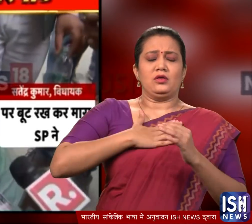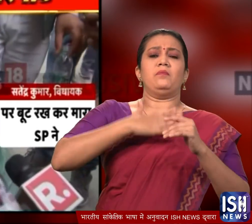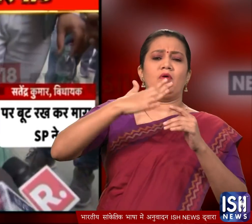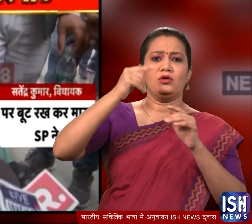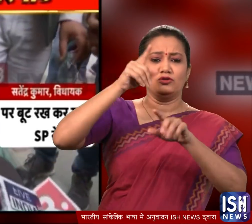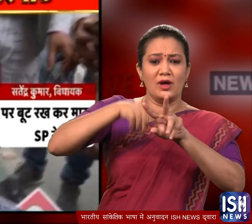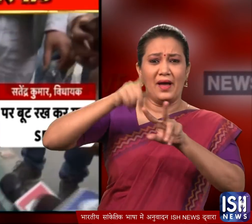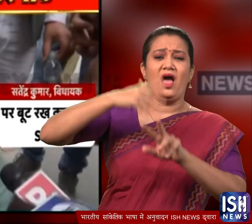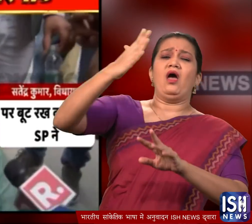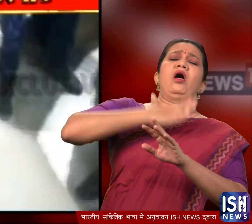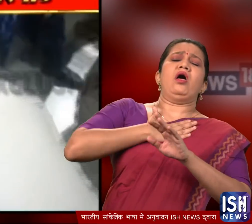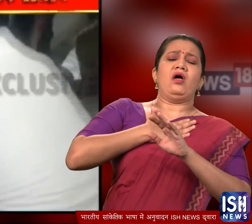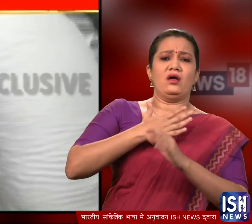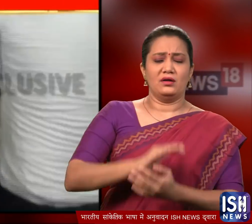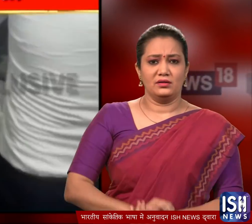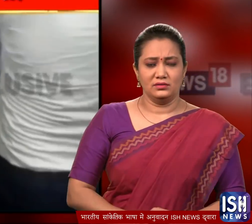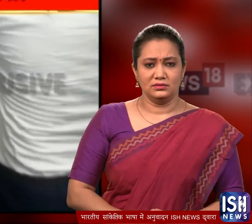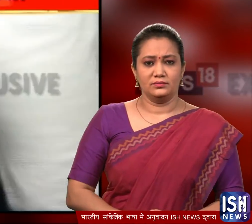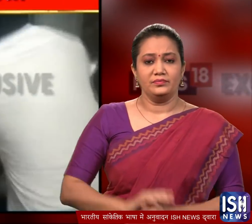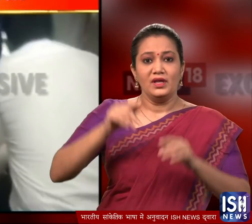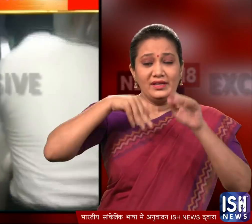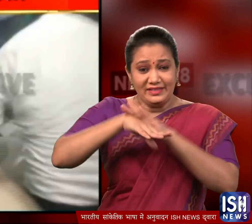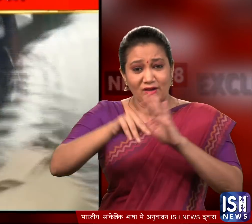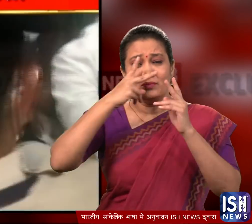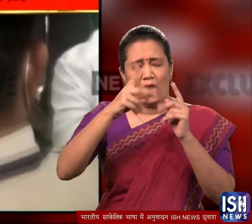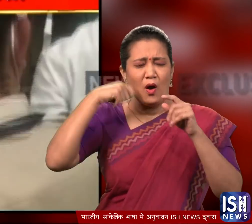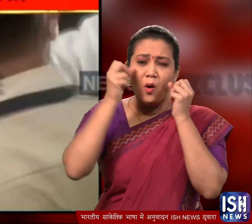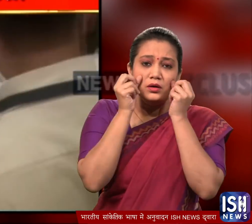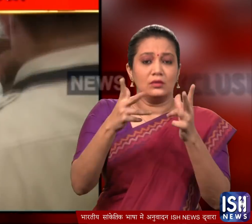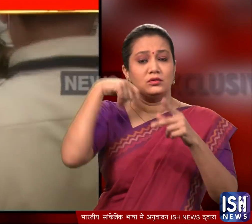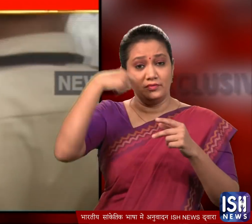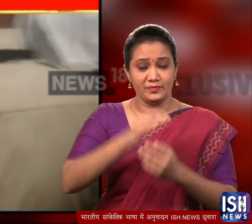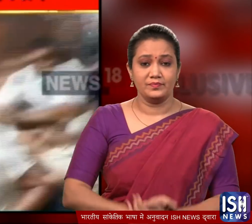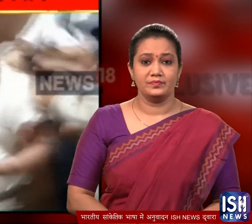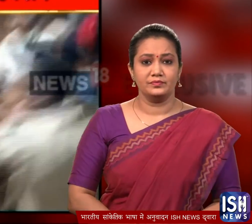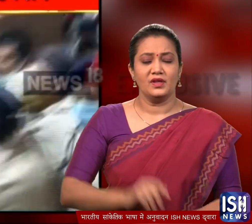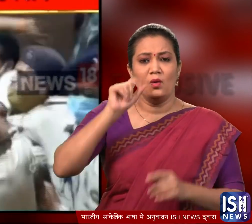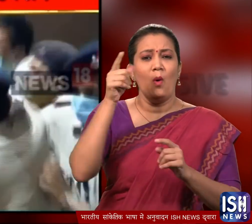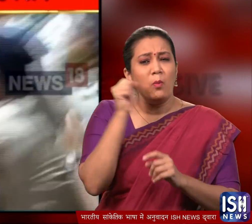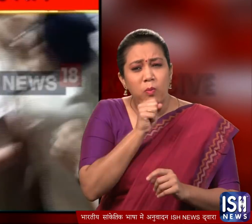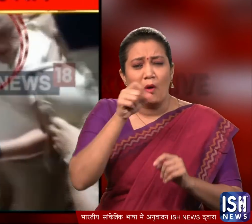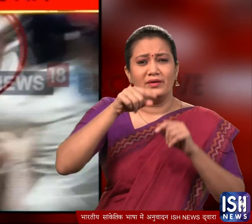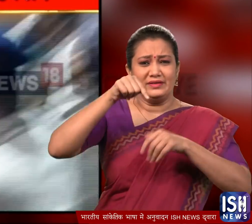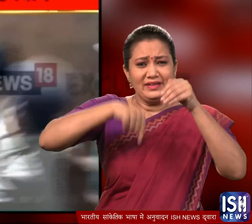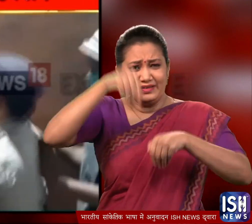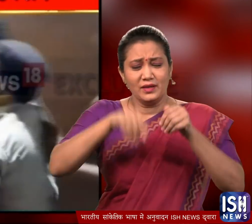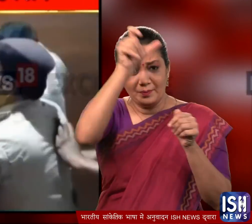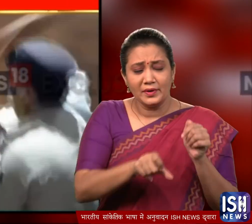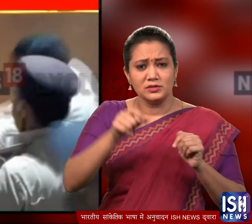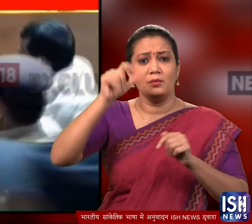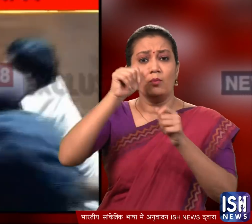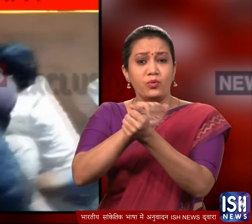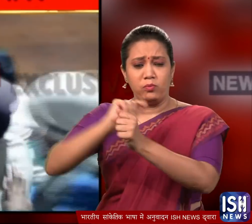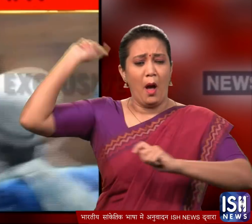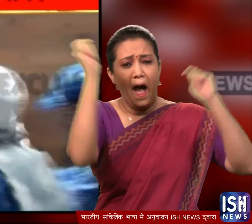छाती पर बूट रख के मारा एसपी। विधानसभा के अंदर से कुछ हैरान करने वाले वीडियो सामने आए। एक वीडियो में एक बुजुर्ग विधायक को कुछ पुलिस